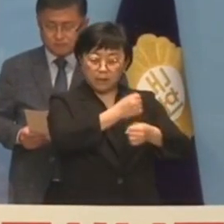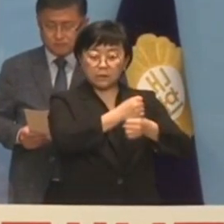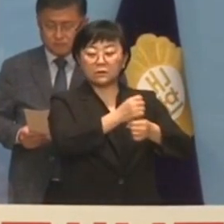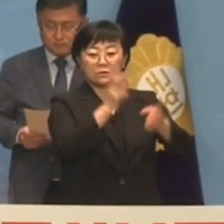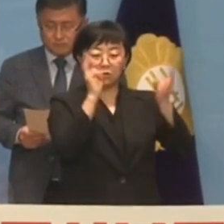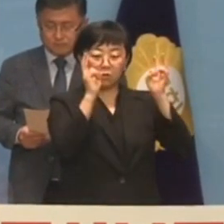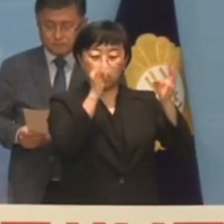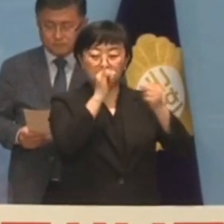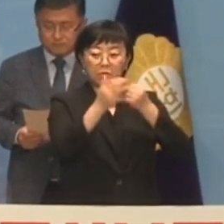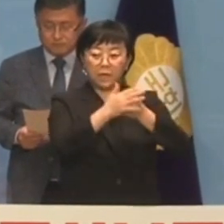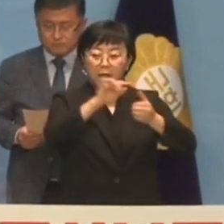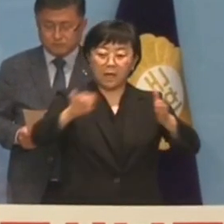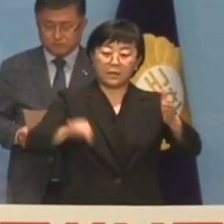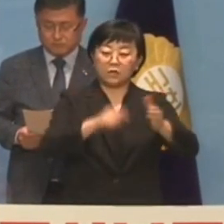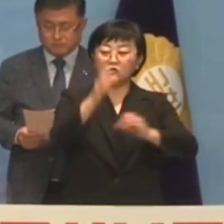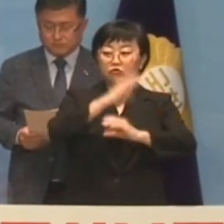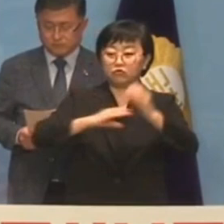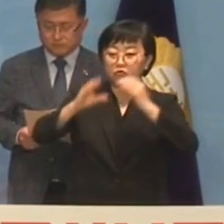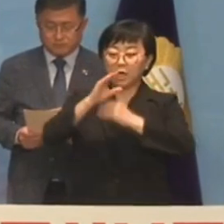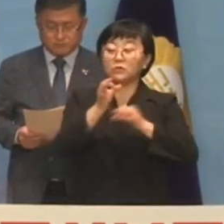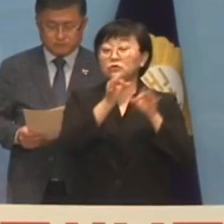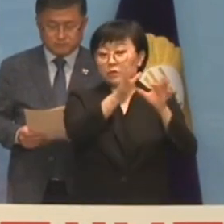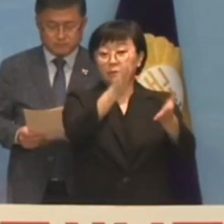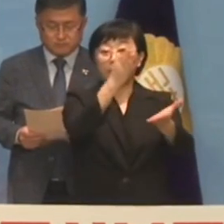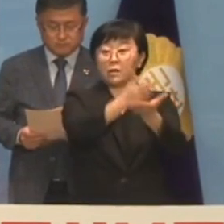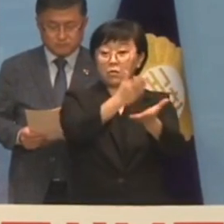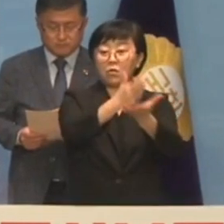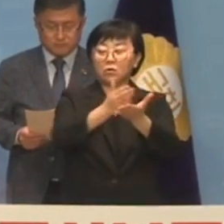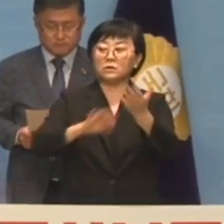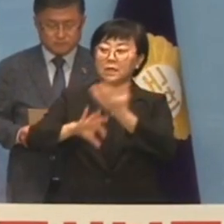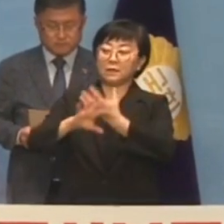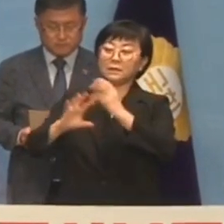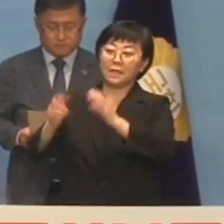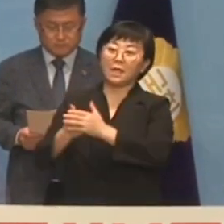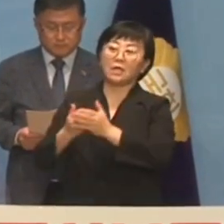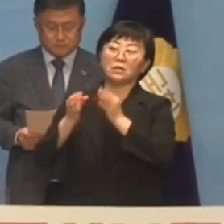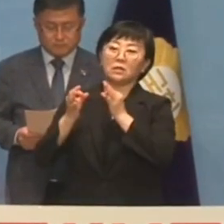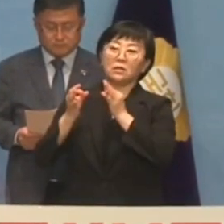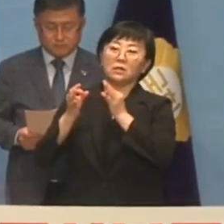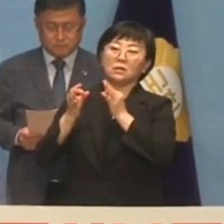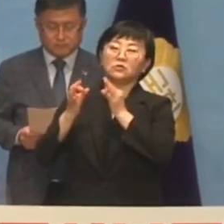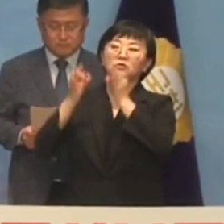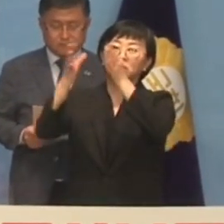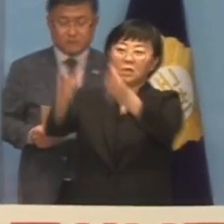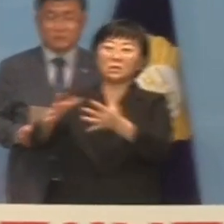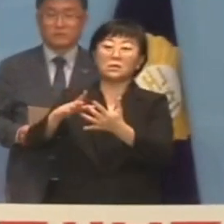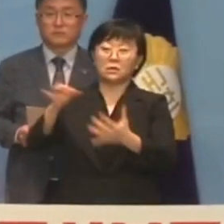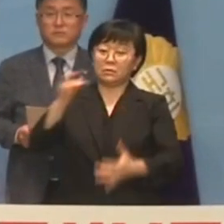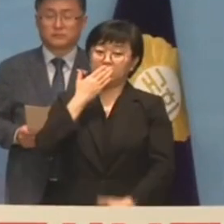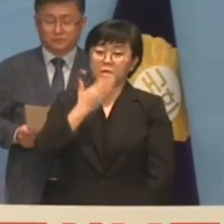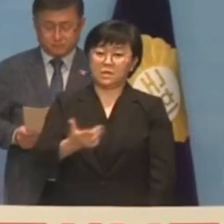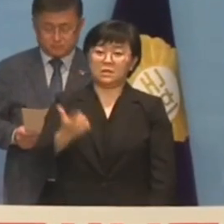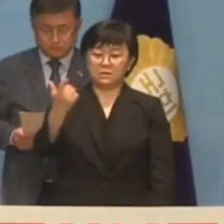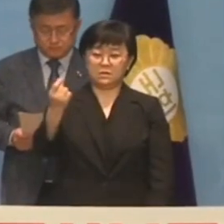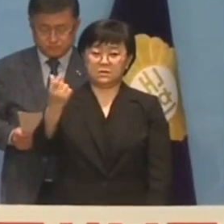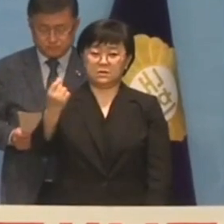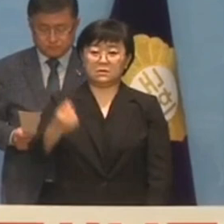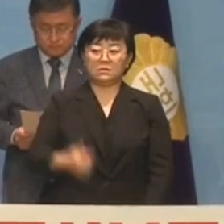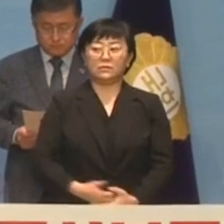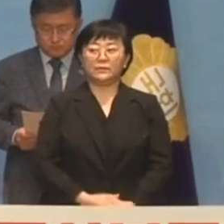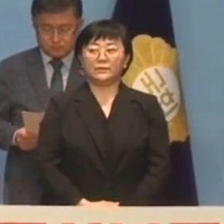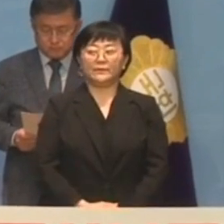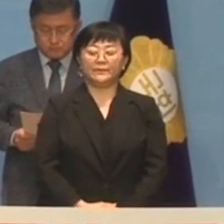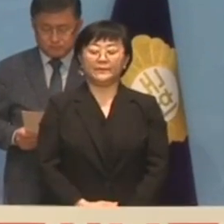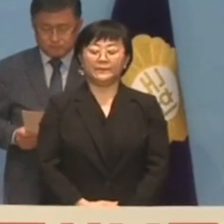업체들도 국내 추가 투자 대신 해외 투자를 선택할 가능성이 더욱